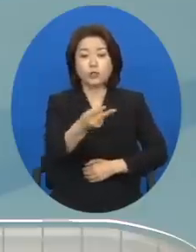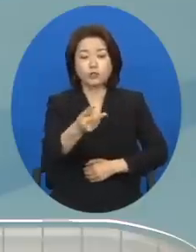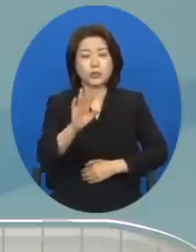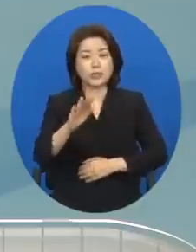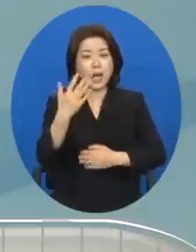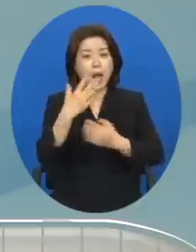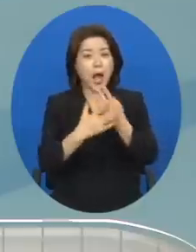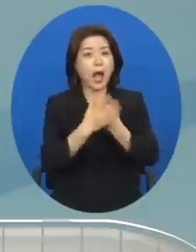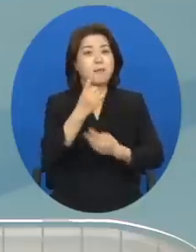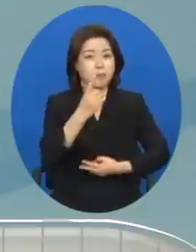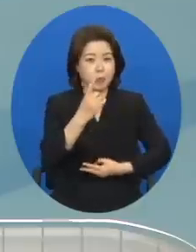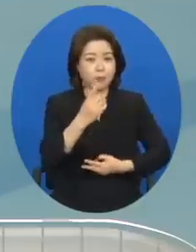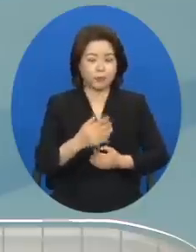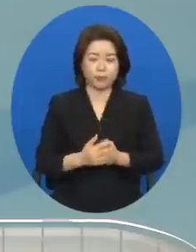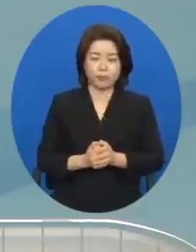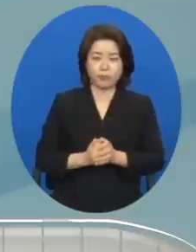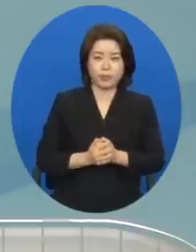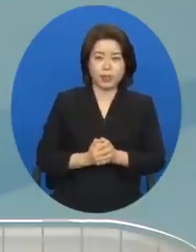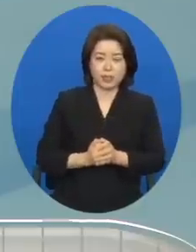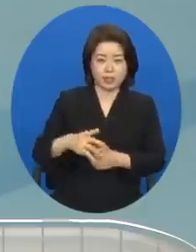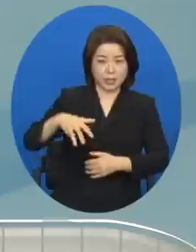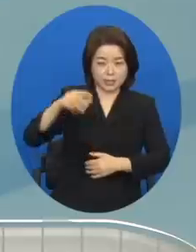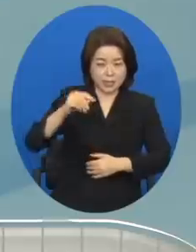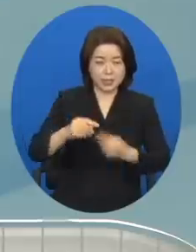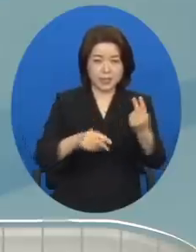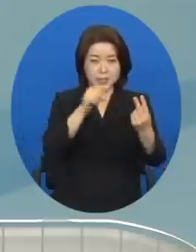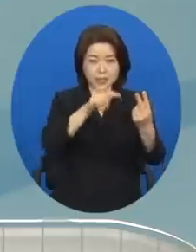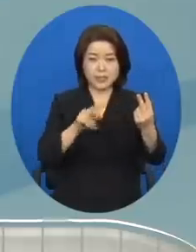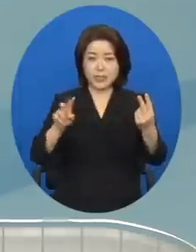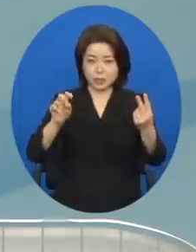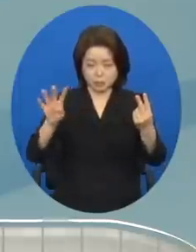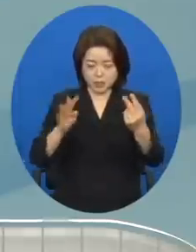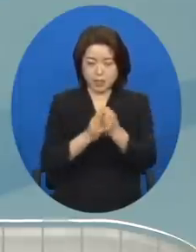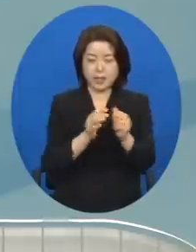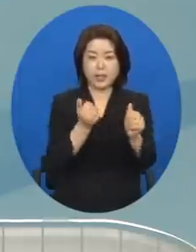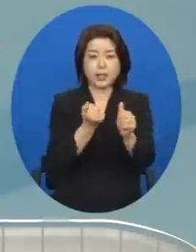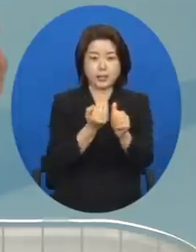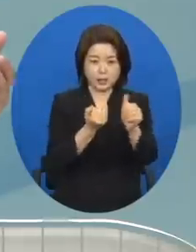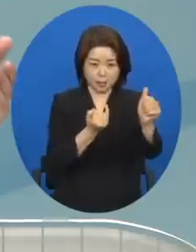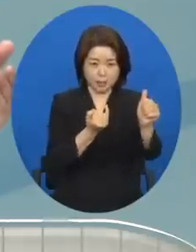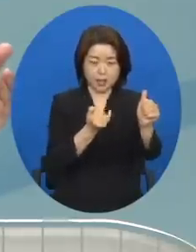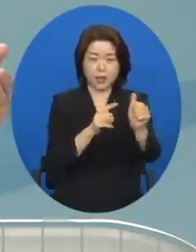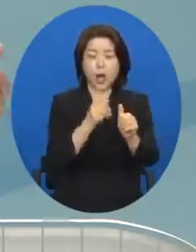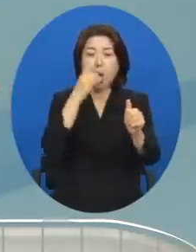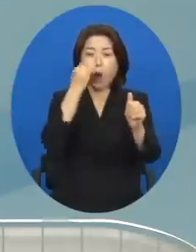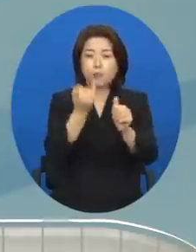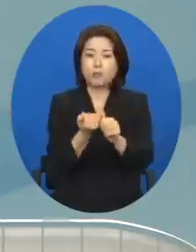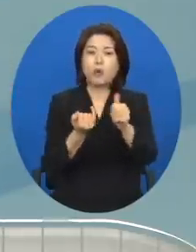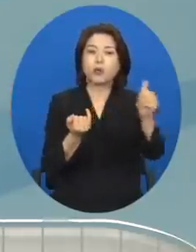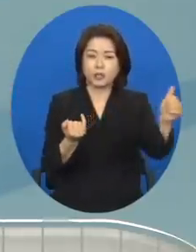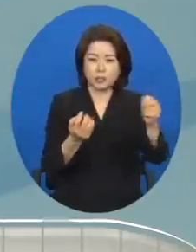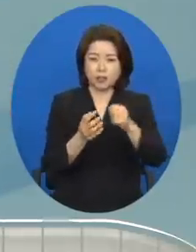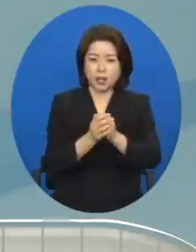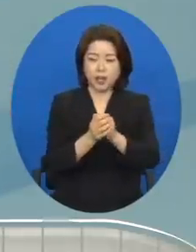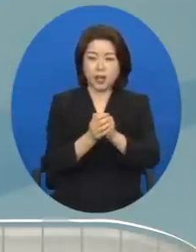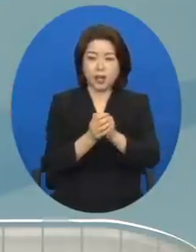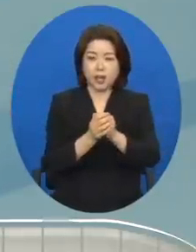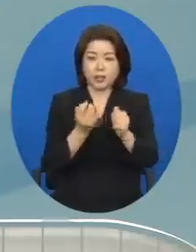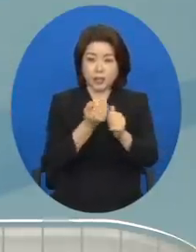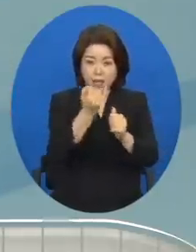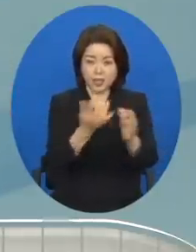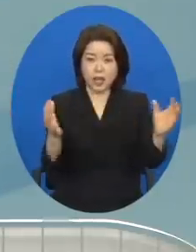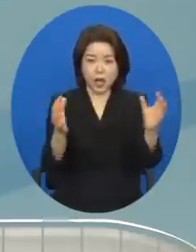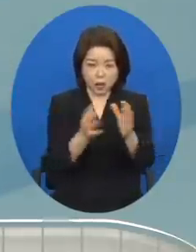하셨어요. 창세기 2장 24절에 남자가 부모를 떠나 그 아내와 연합하여 둘이 한